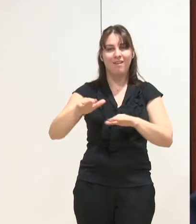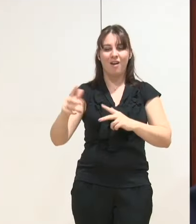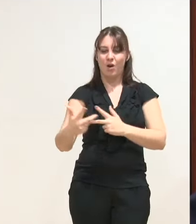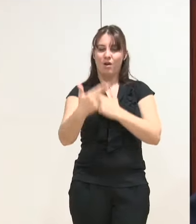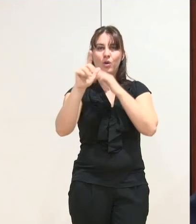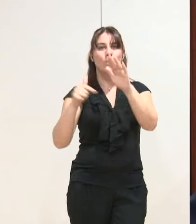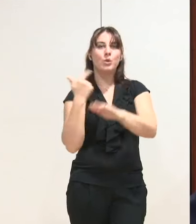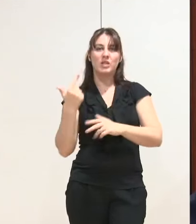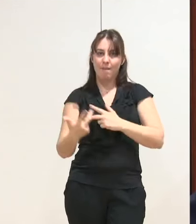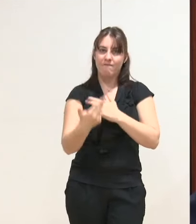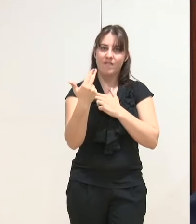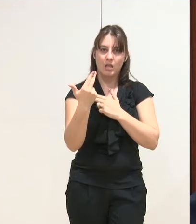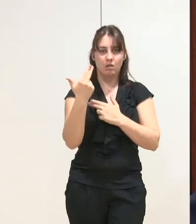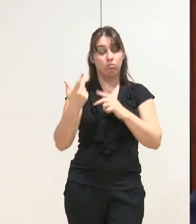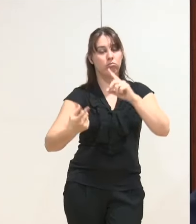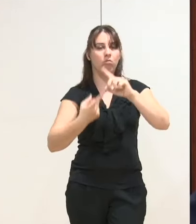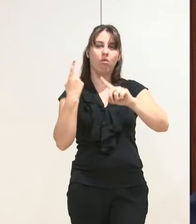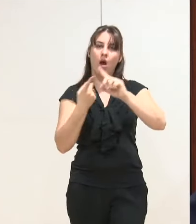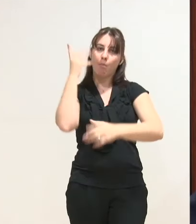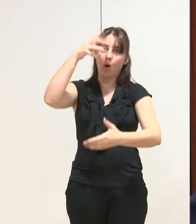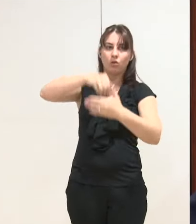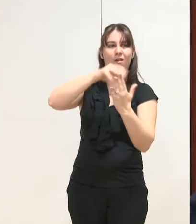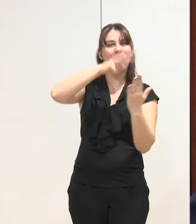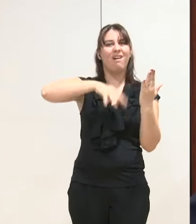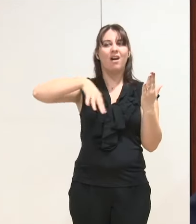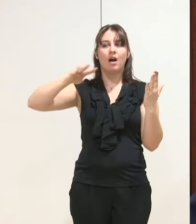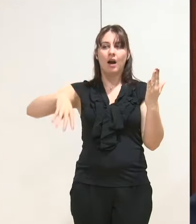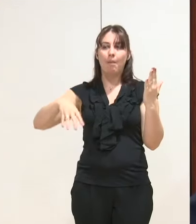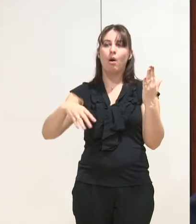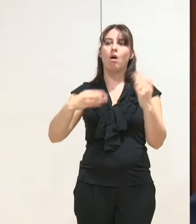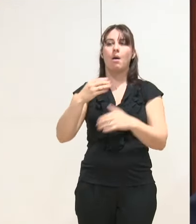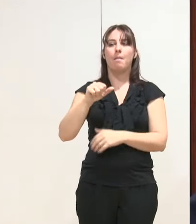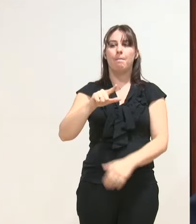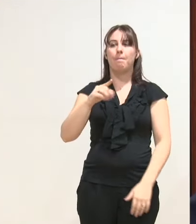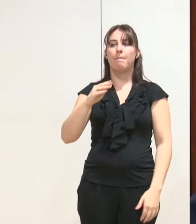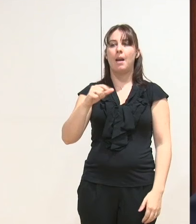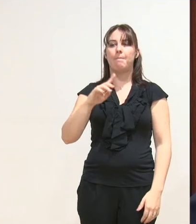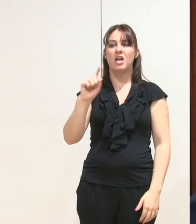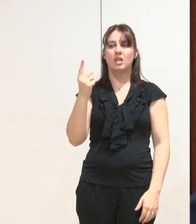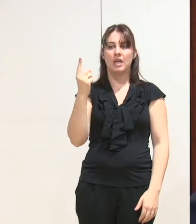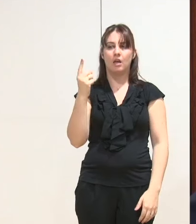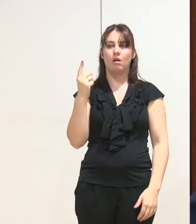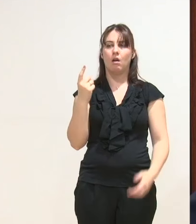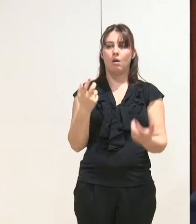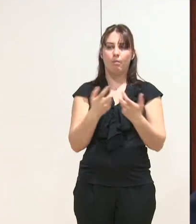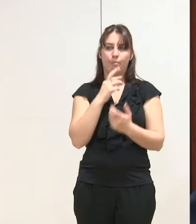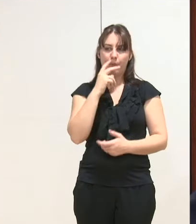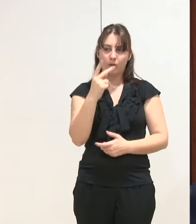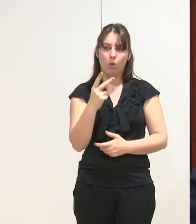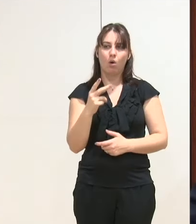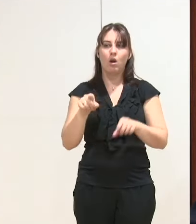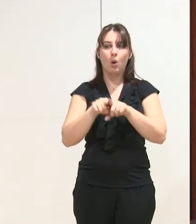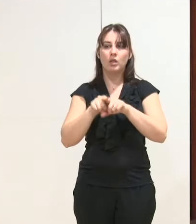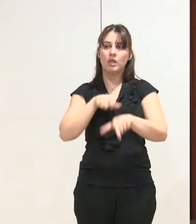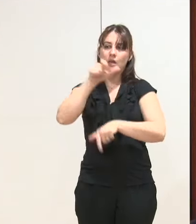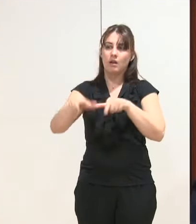un un volet extrêmement important suite au au rapport entre autres mecmash Bach sur bquet pardon sur le l'empowerment des des